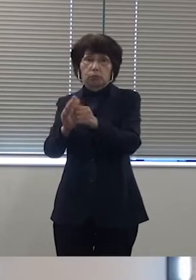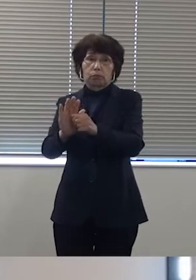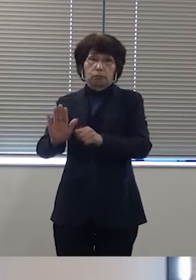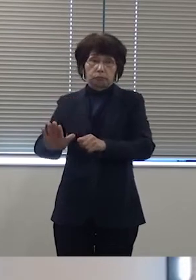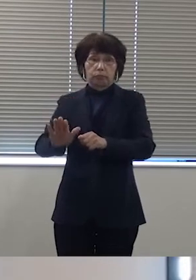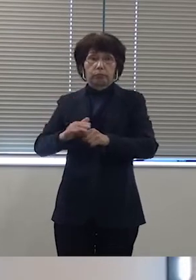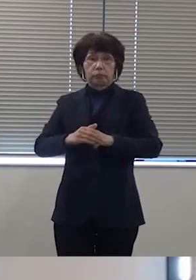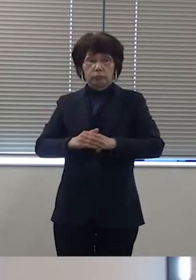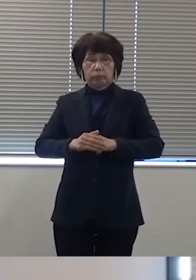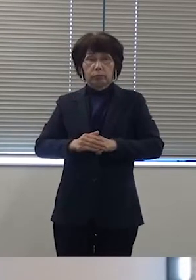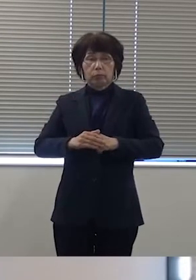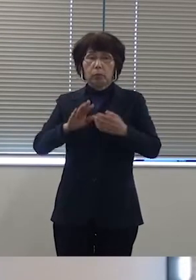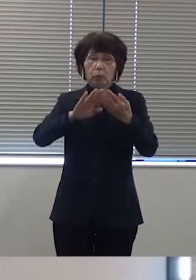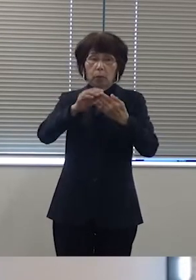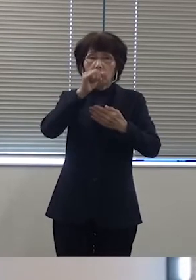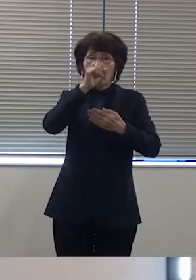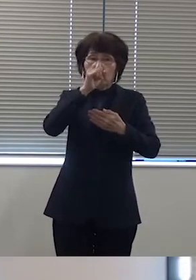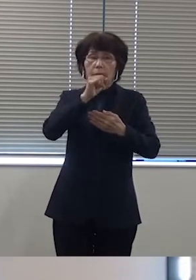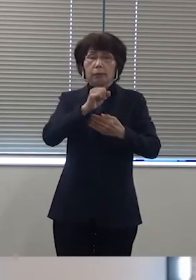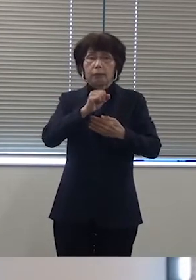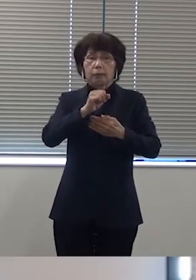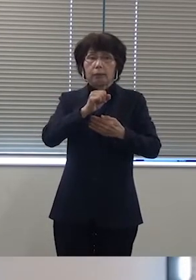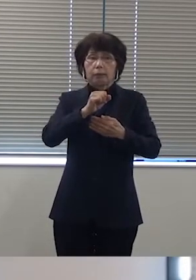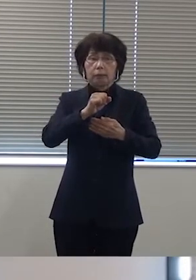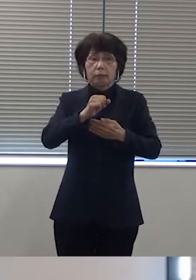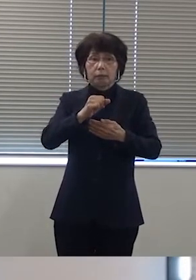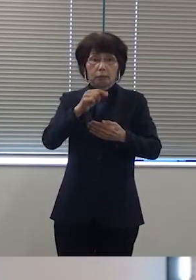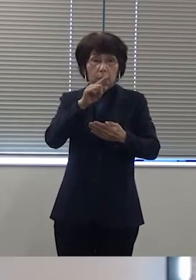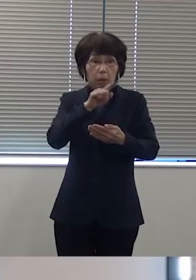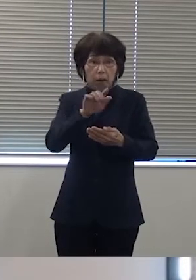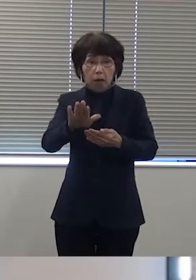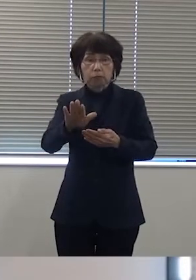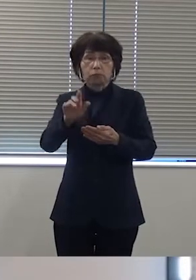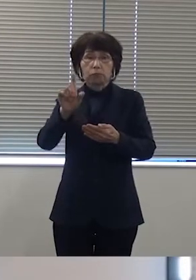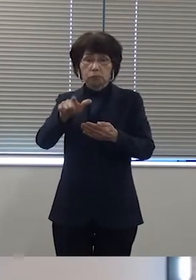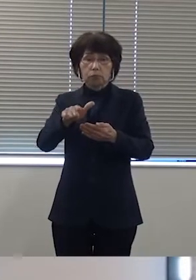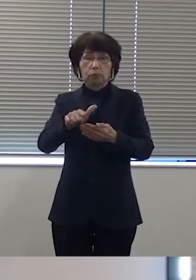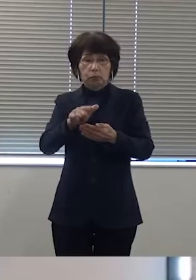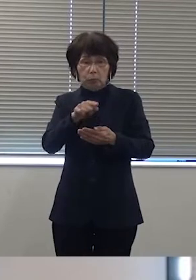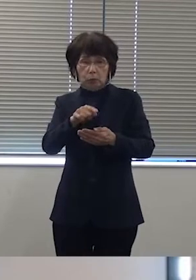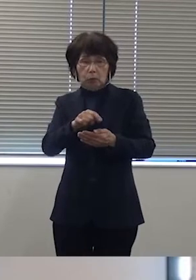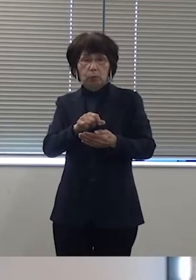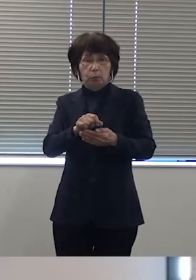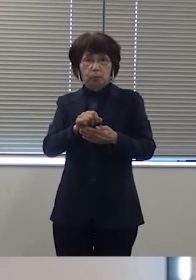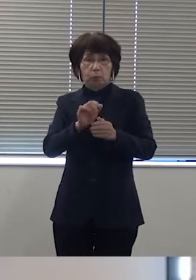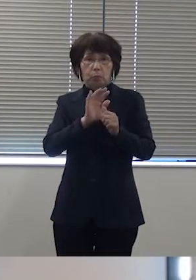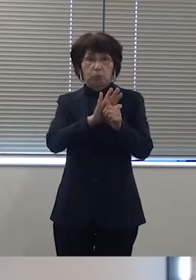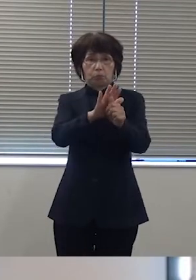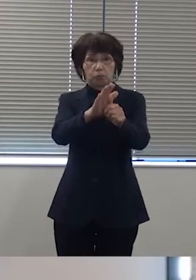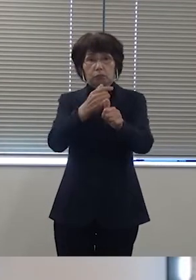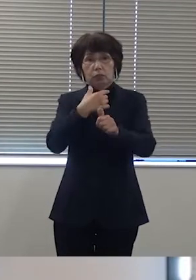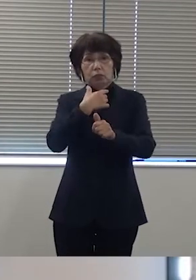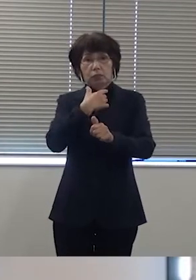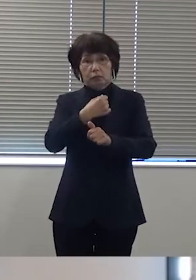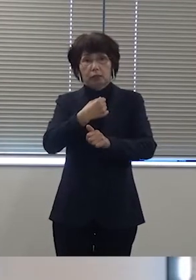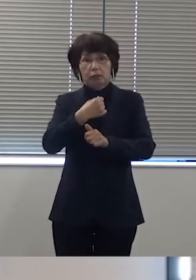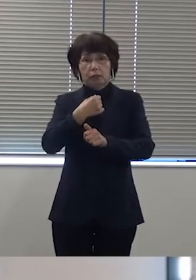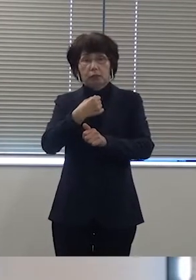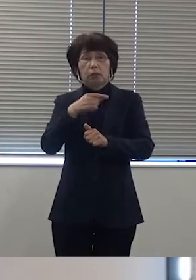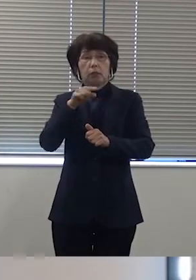まあ、そこでは思い切っていきたいと思っていますが、まだちょっと検討中というふうな段階です 。それ